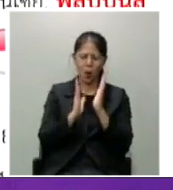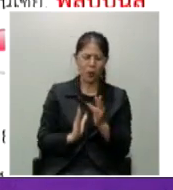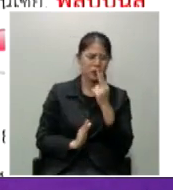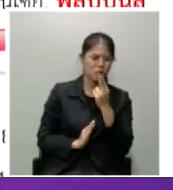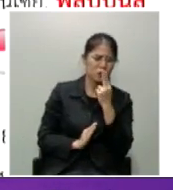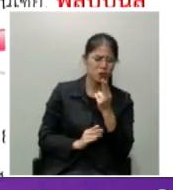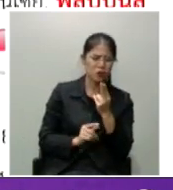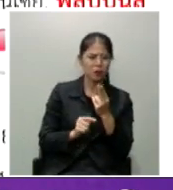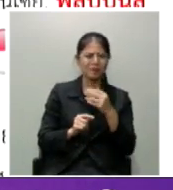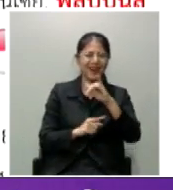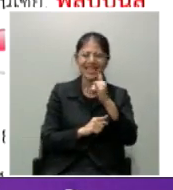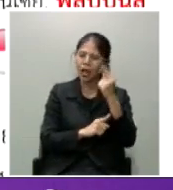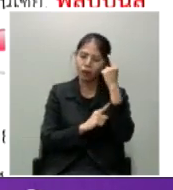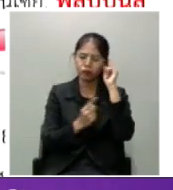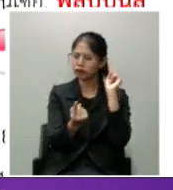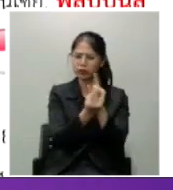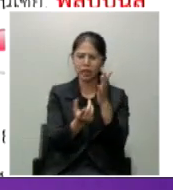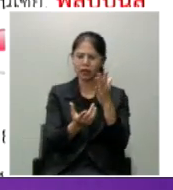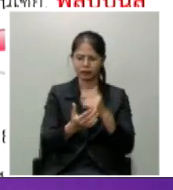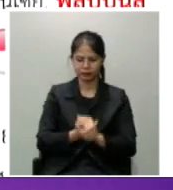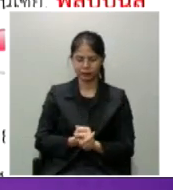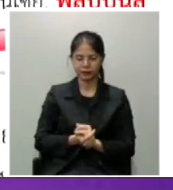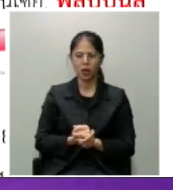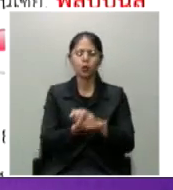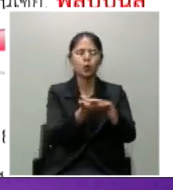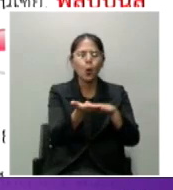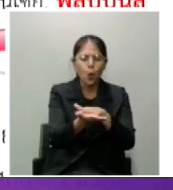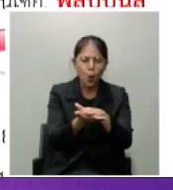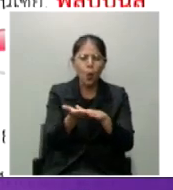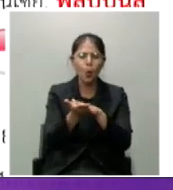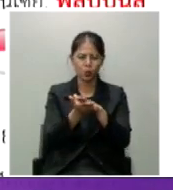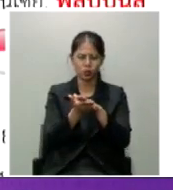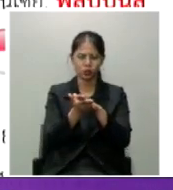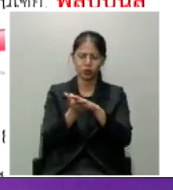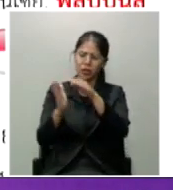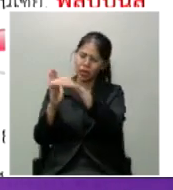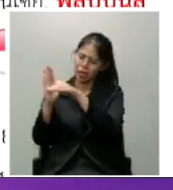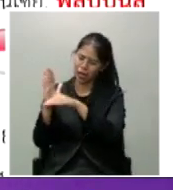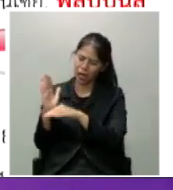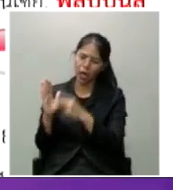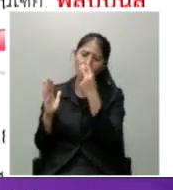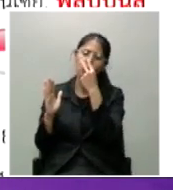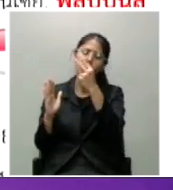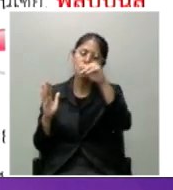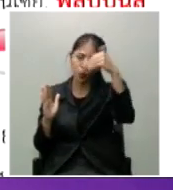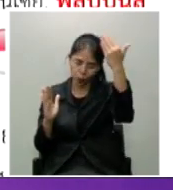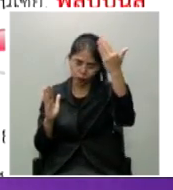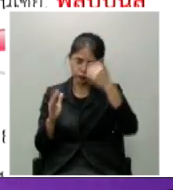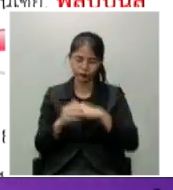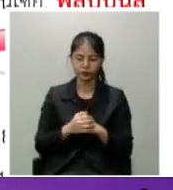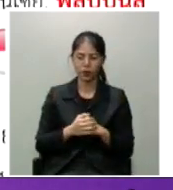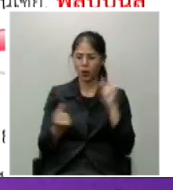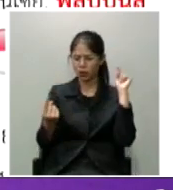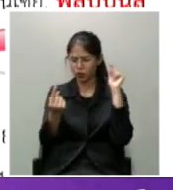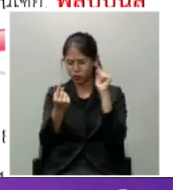สูบอาจจะไม่รู้จักก็ขออภัยที่จะต้องลำดับที่มาให้เห็นเร็วๆเพื่อที่จะไปสู่